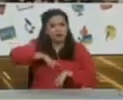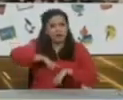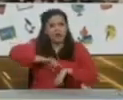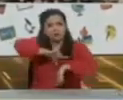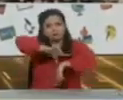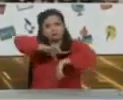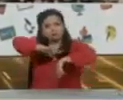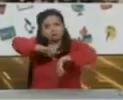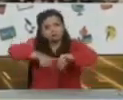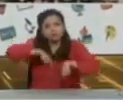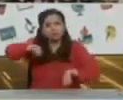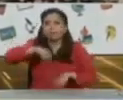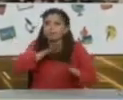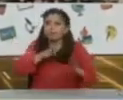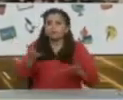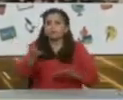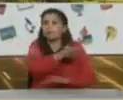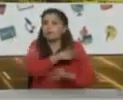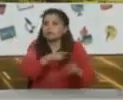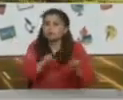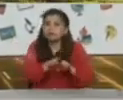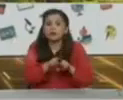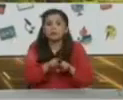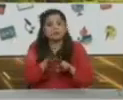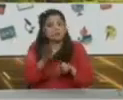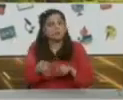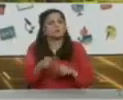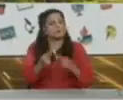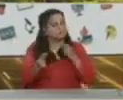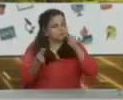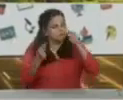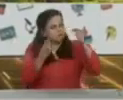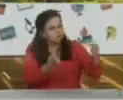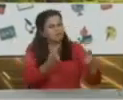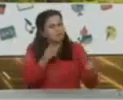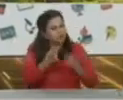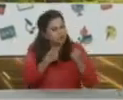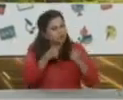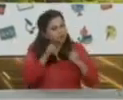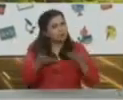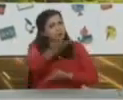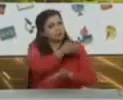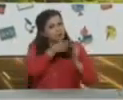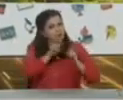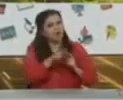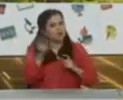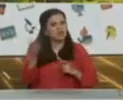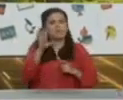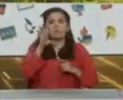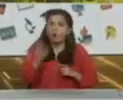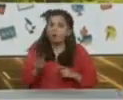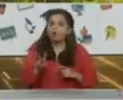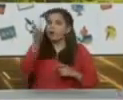बच्चों के सामने भी ये सारी बातें चर्चा में लानी चाहिए।